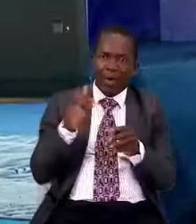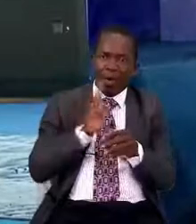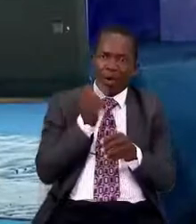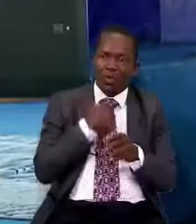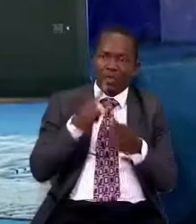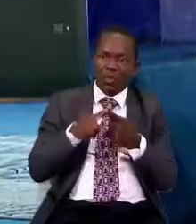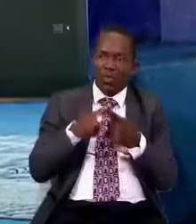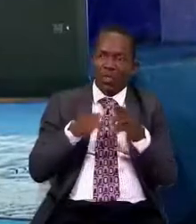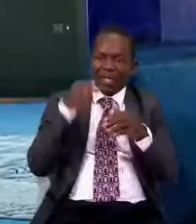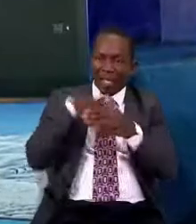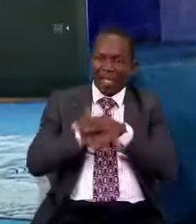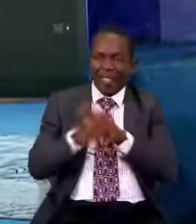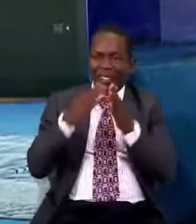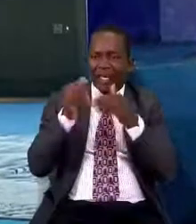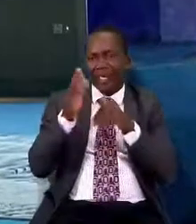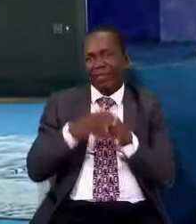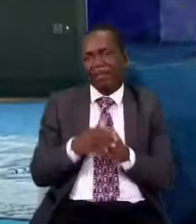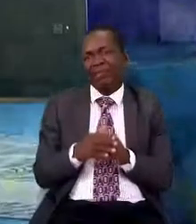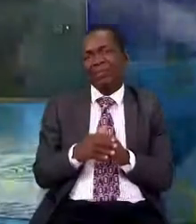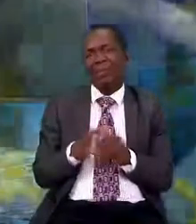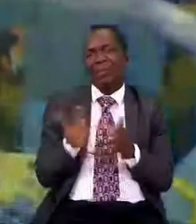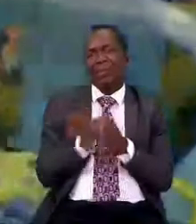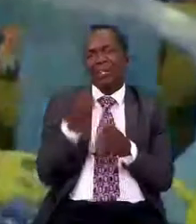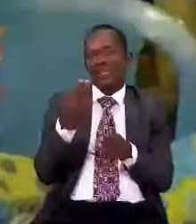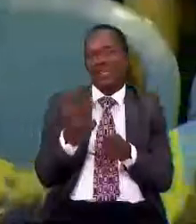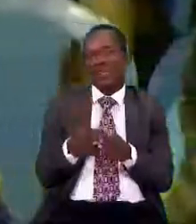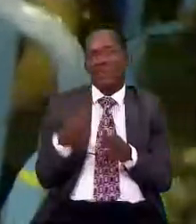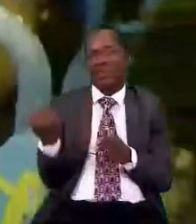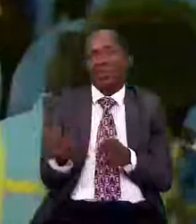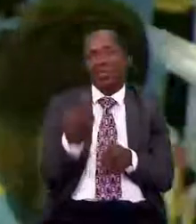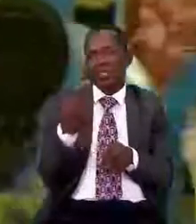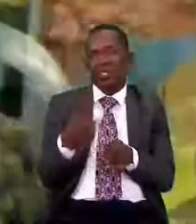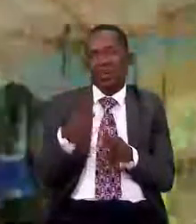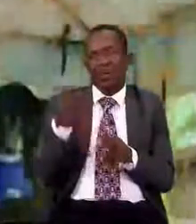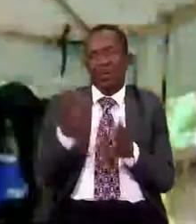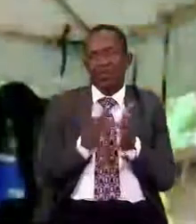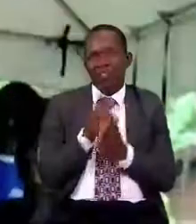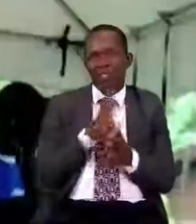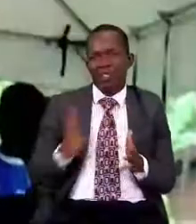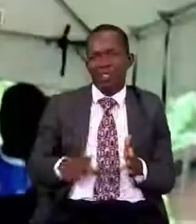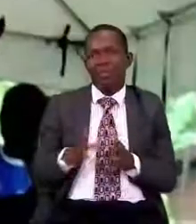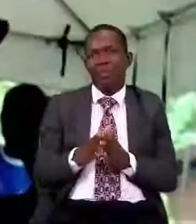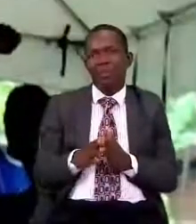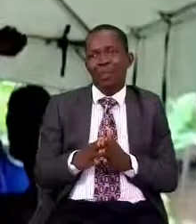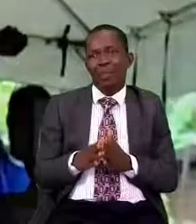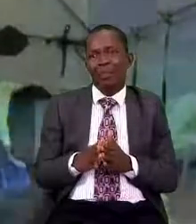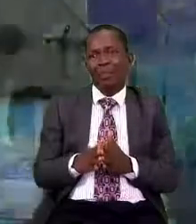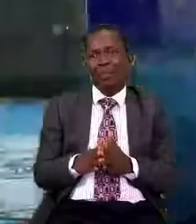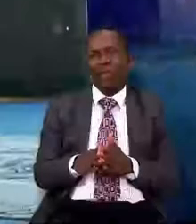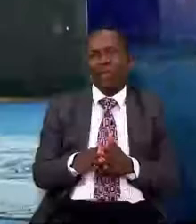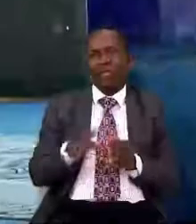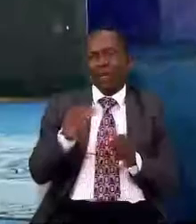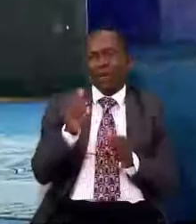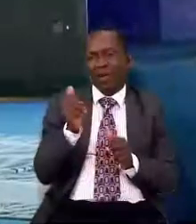vous vous trouvez, vous levez la main dans votre maison, dans votre église, où que